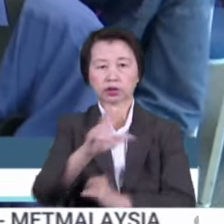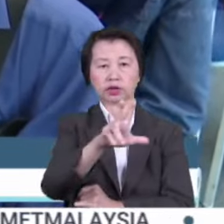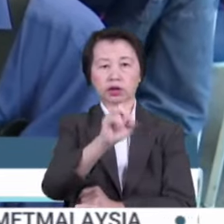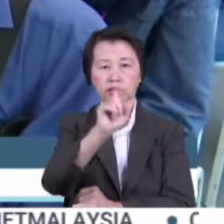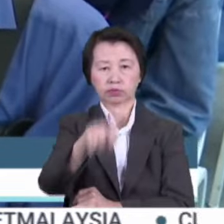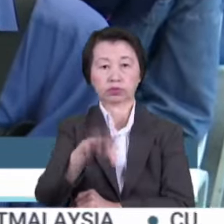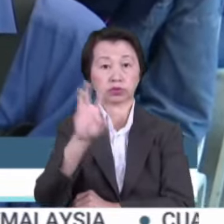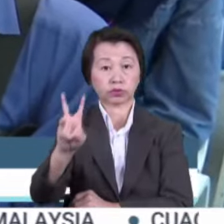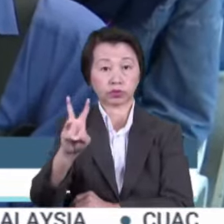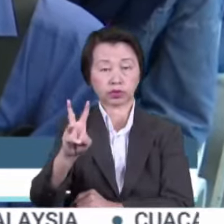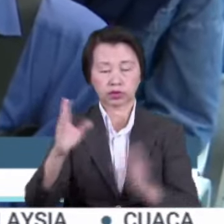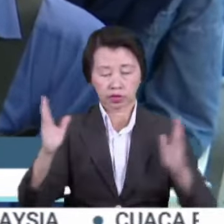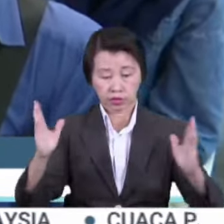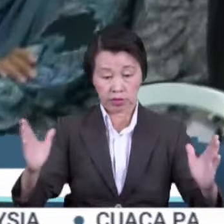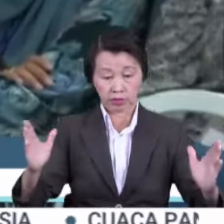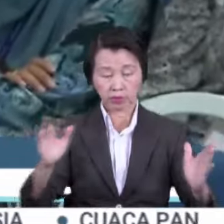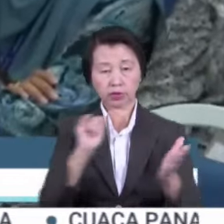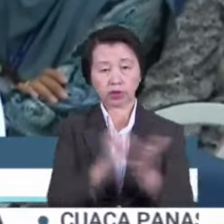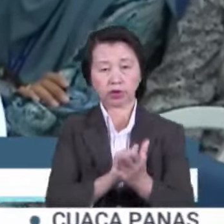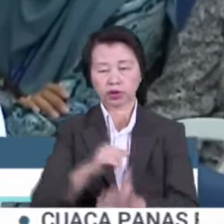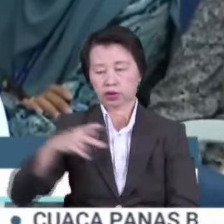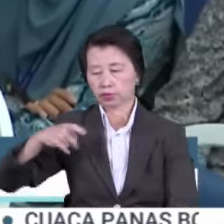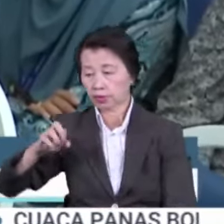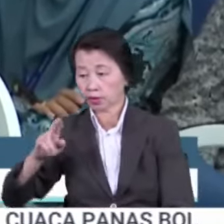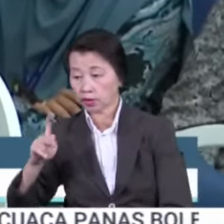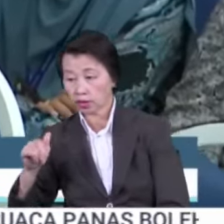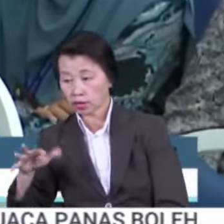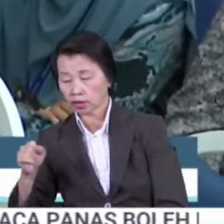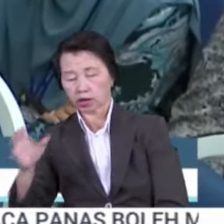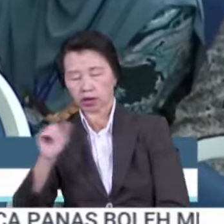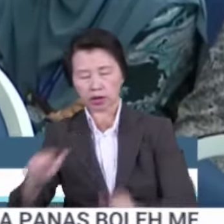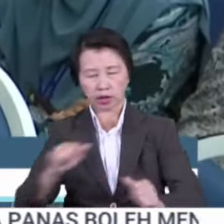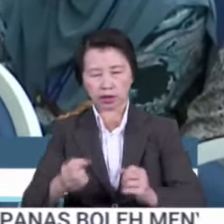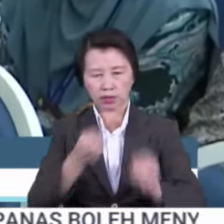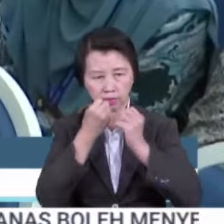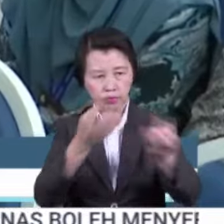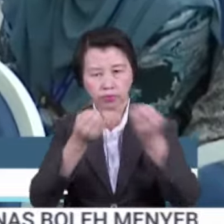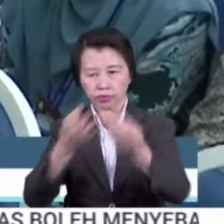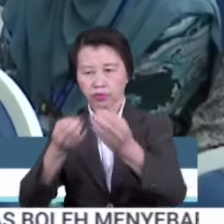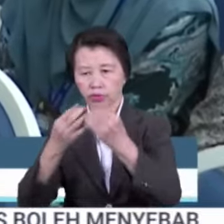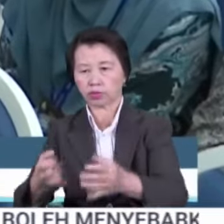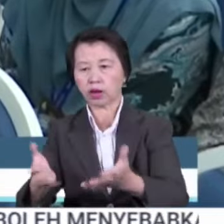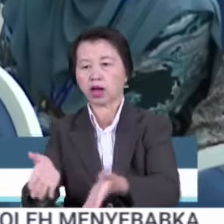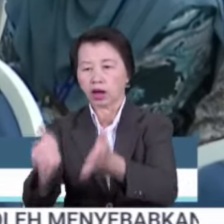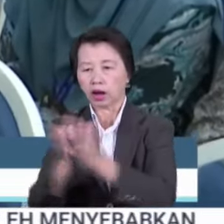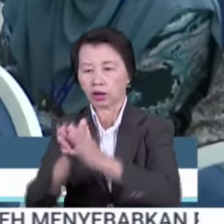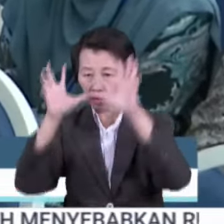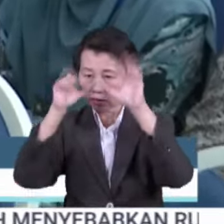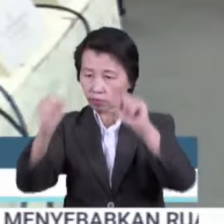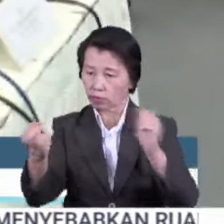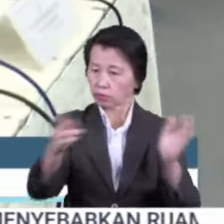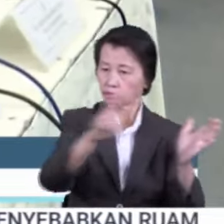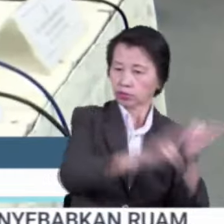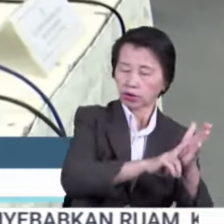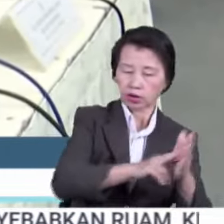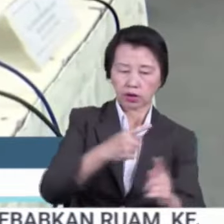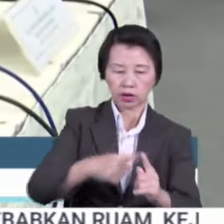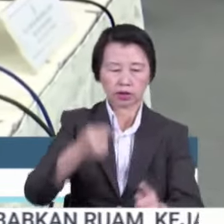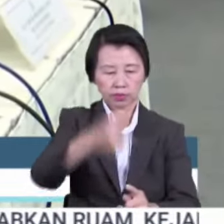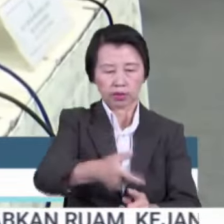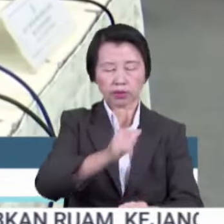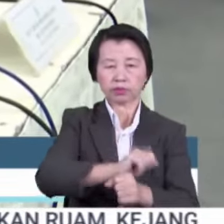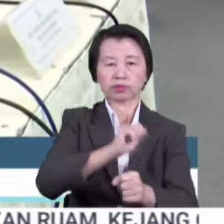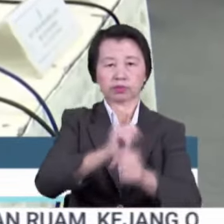Juni ketika tempo tersebut berkesuo akan mempergian haibahan bagi menggalakkan para majikan mendaftar dan mencalon pekerja